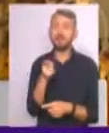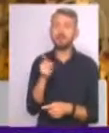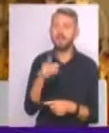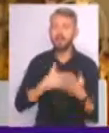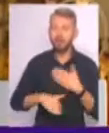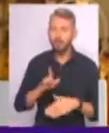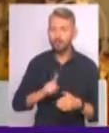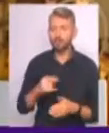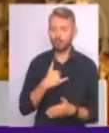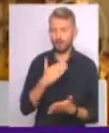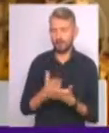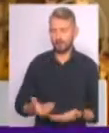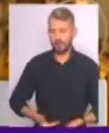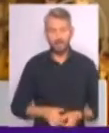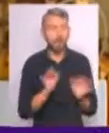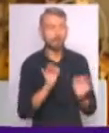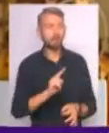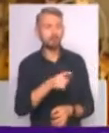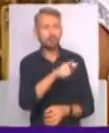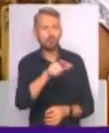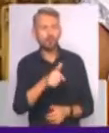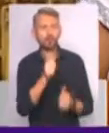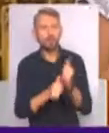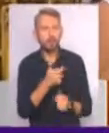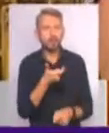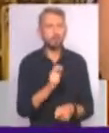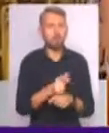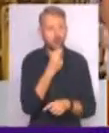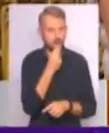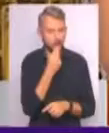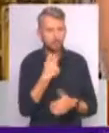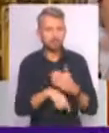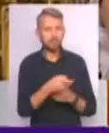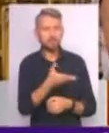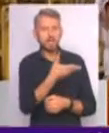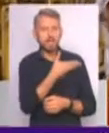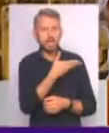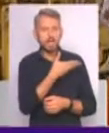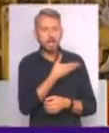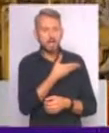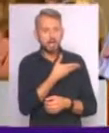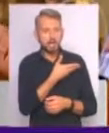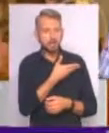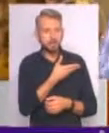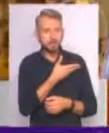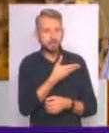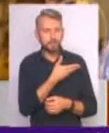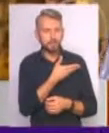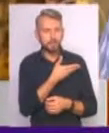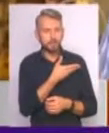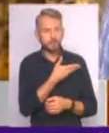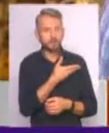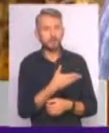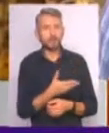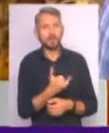які ми маємо в житті. Правильно. Почему люди часто переїдають? Потому что мы компенсируем какие-то свои